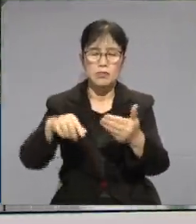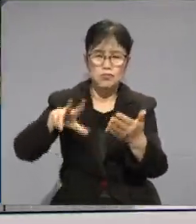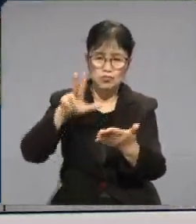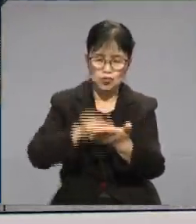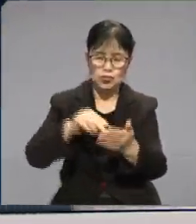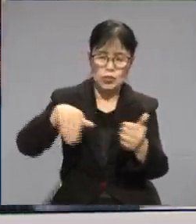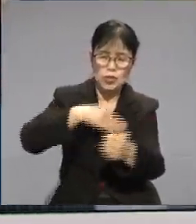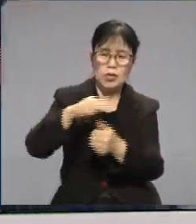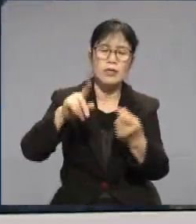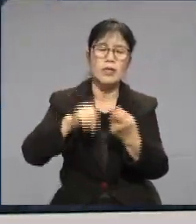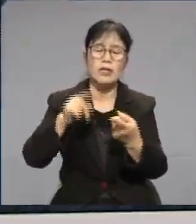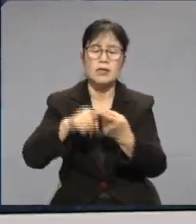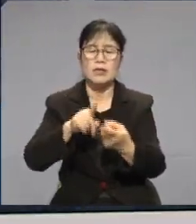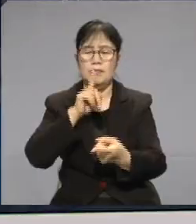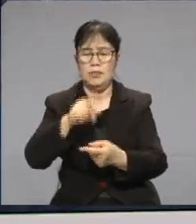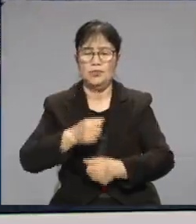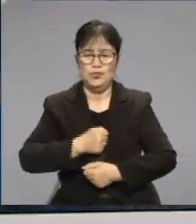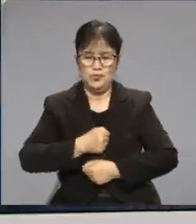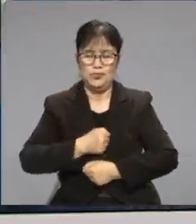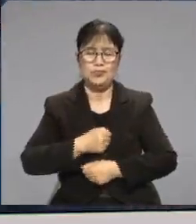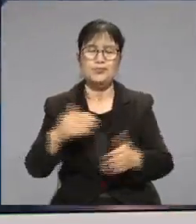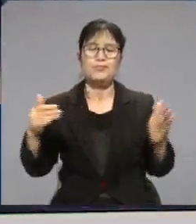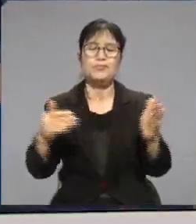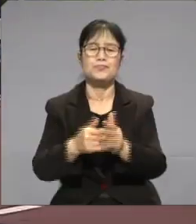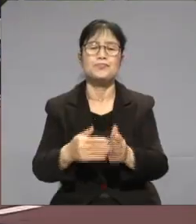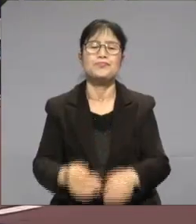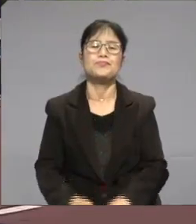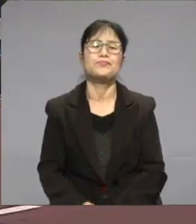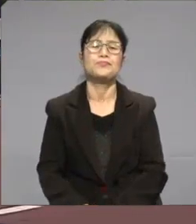대해선 말을 아꼈습니다. 이정현 기자입니다.